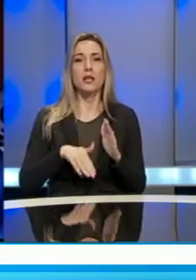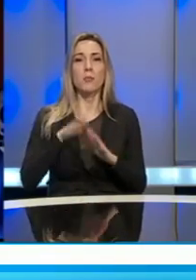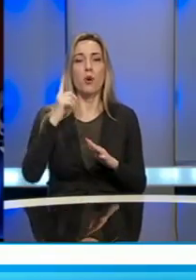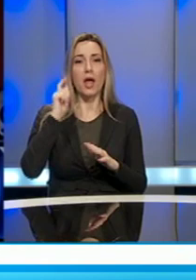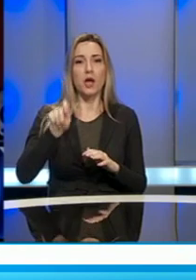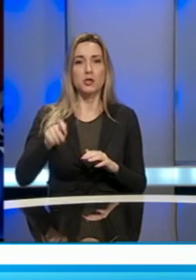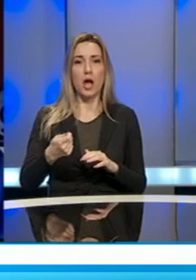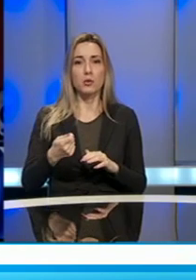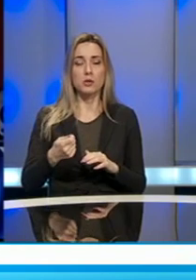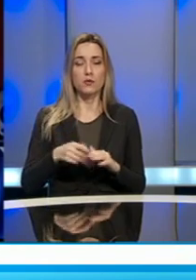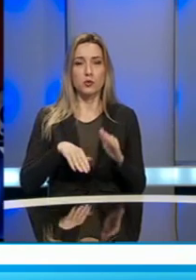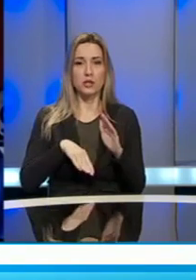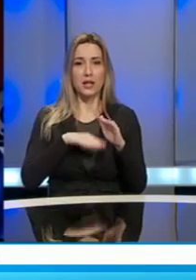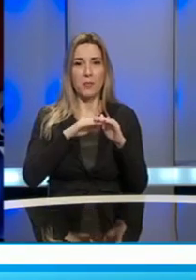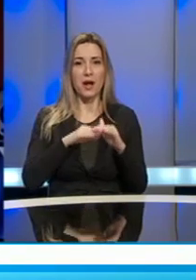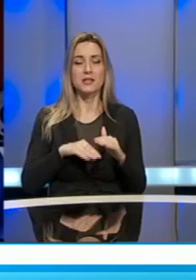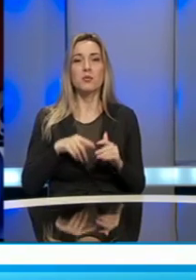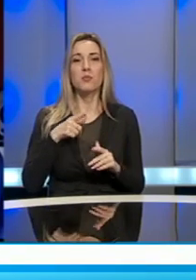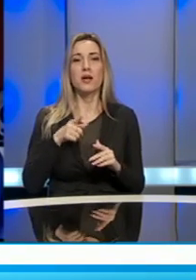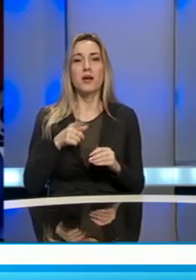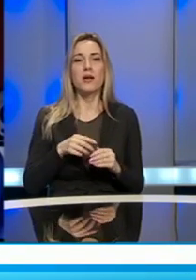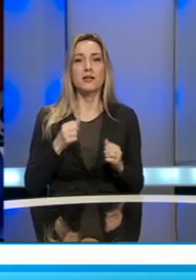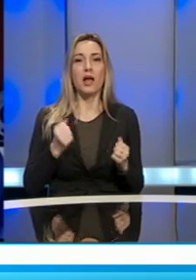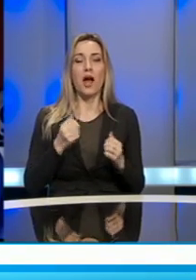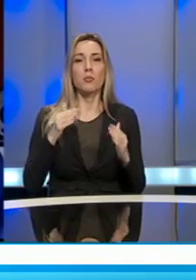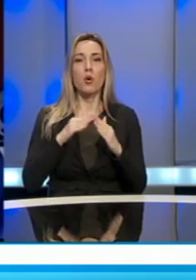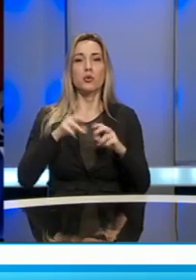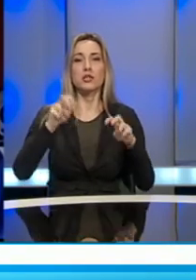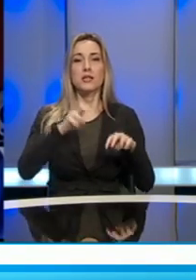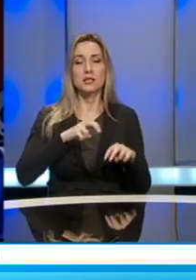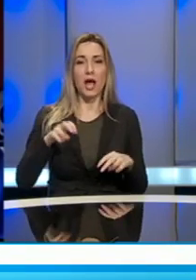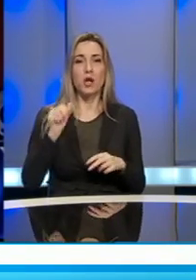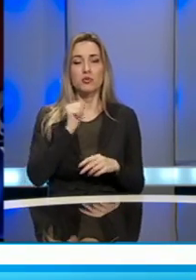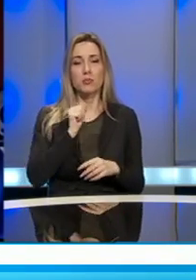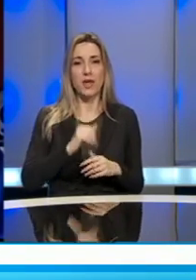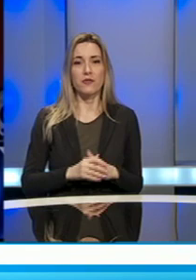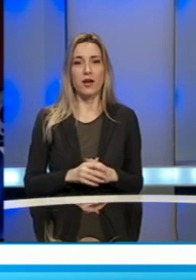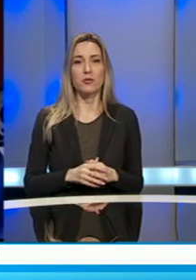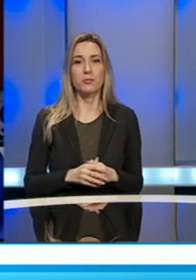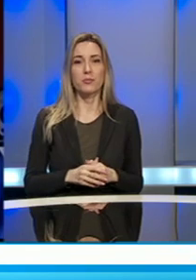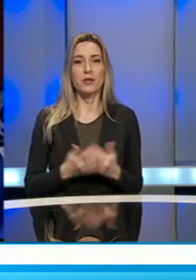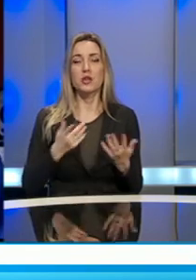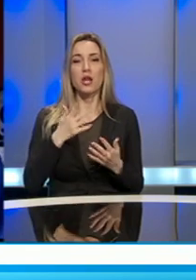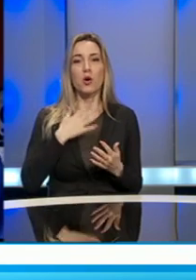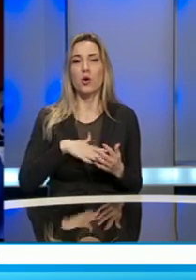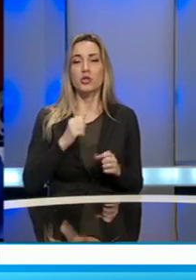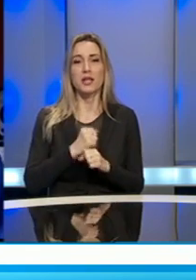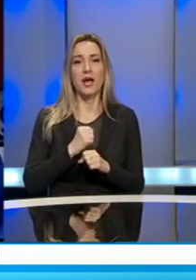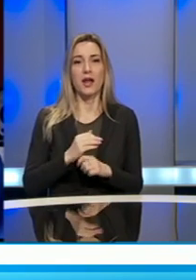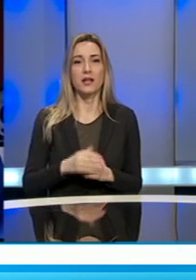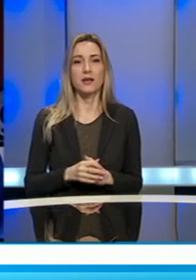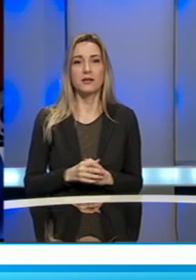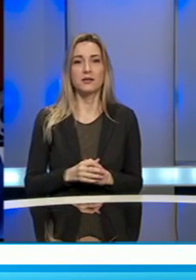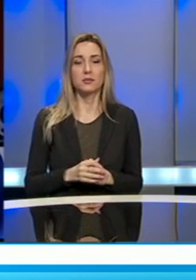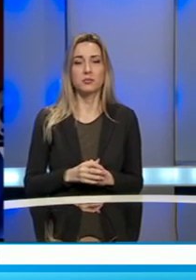svoje zvučnike na maksimum i da divljaju po kući, skaču, pjevaju i ne znam šta god već hoće da radi, mlati